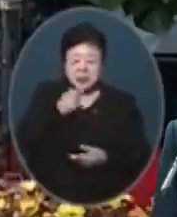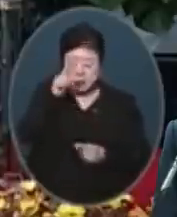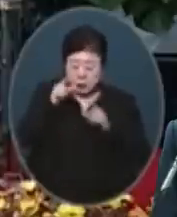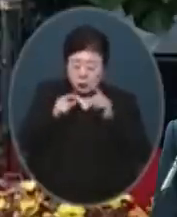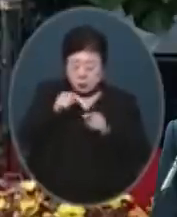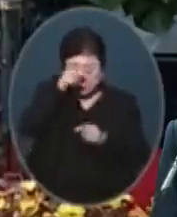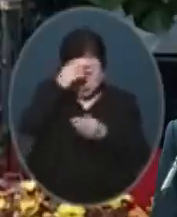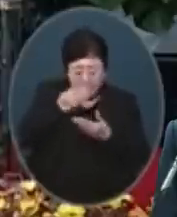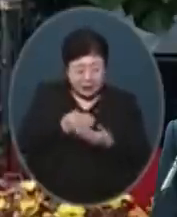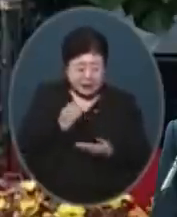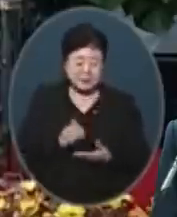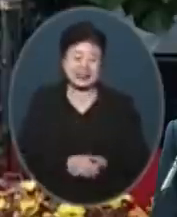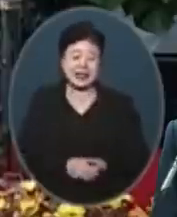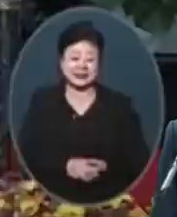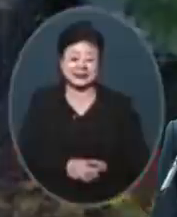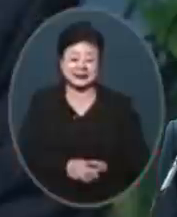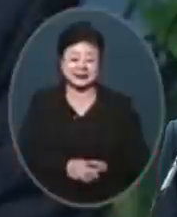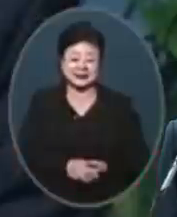되는 것입니다.